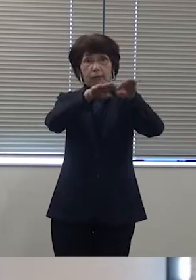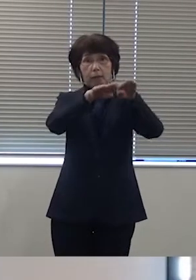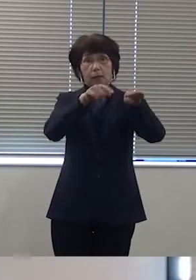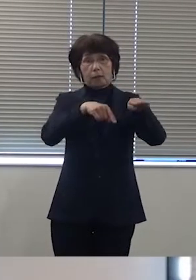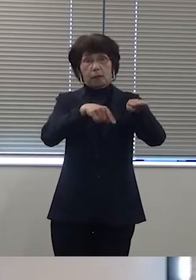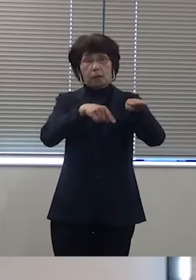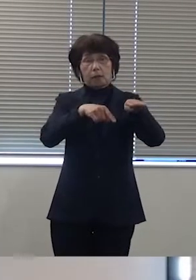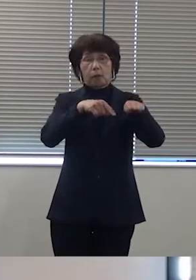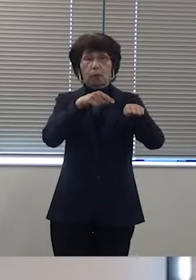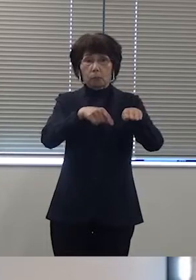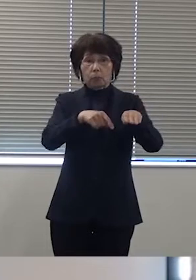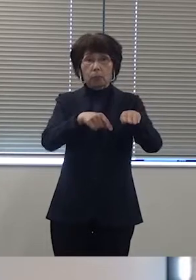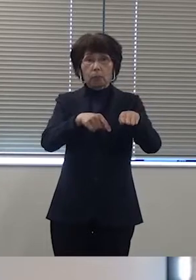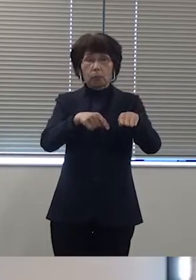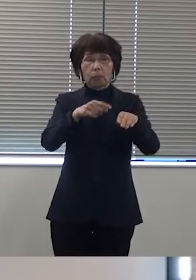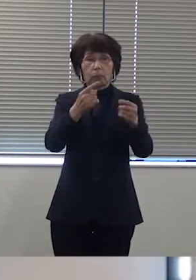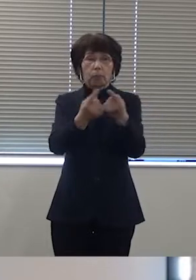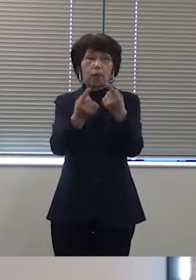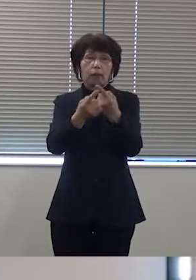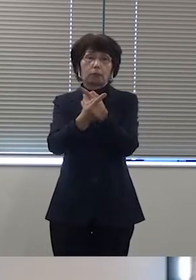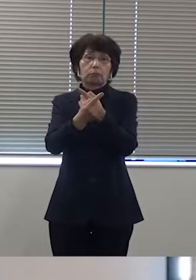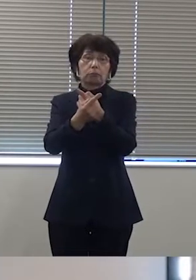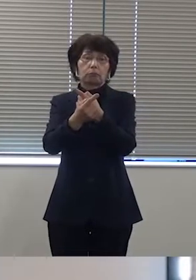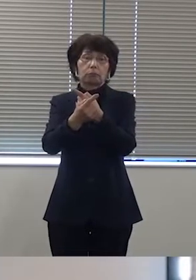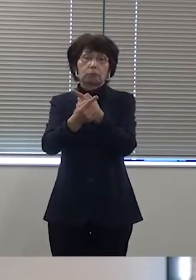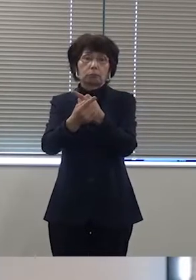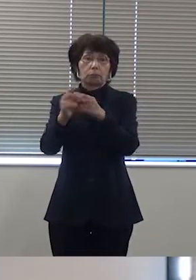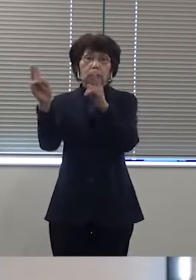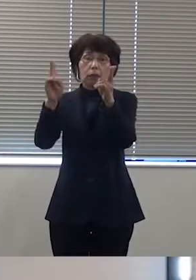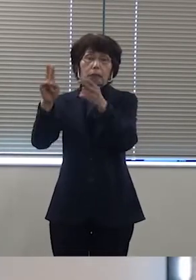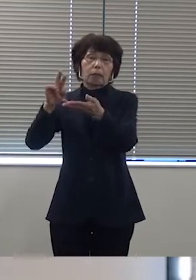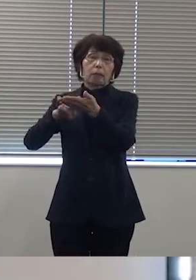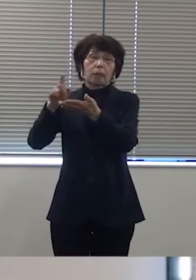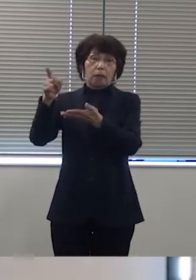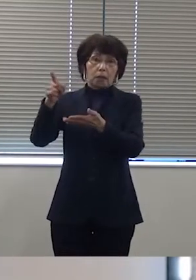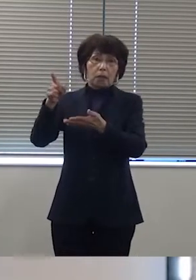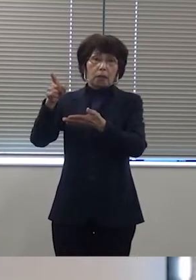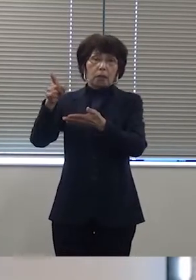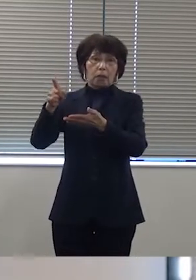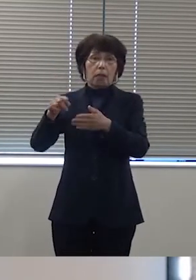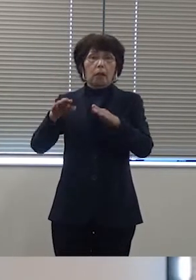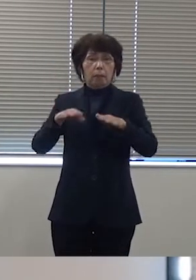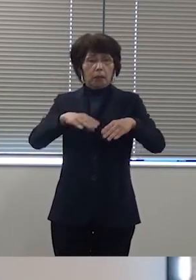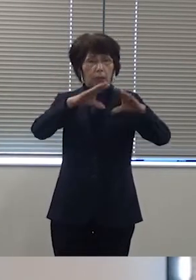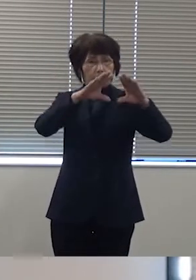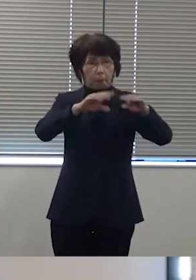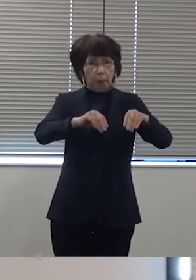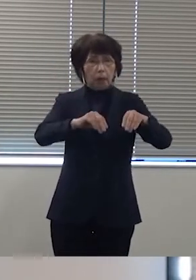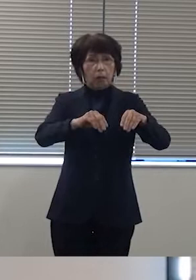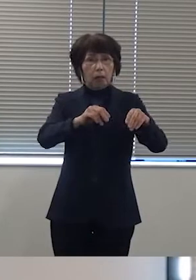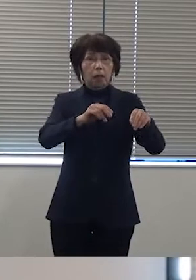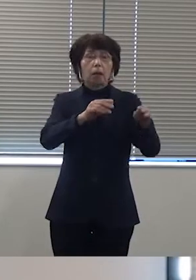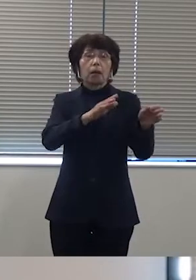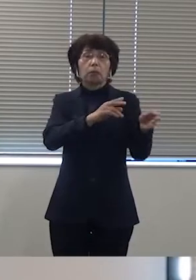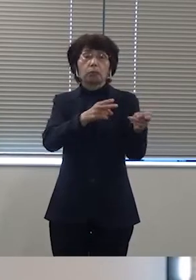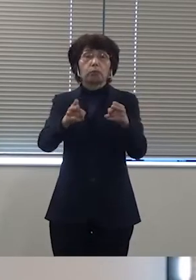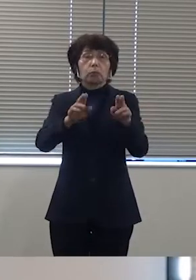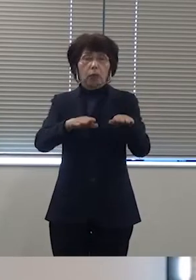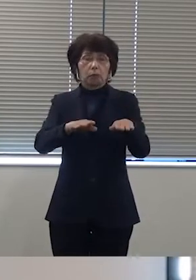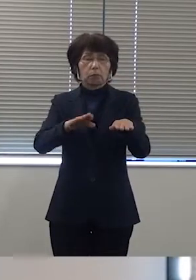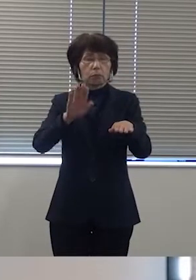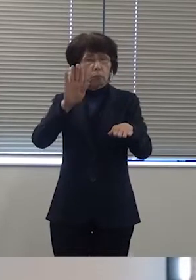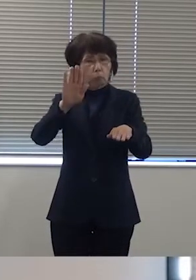ましたので、建て替えに入ります。で、今から取り壊しに入りますので、1年少し工事期間中